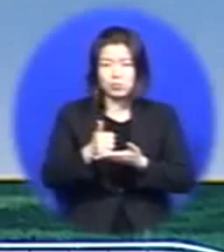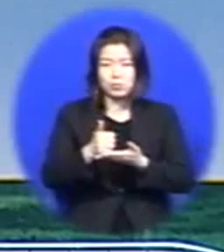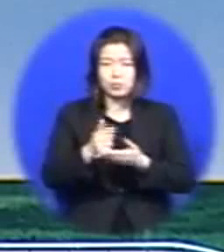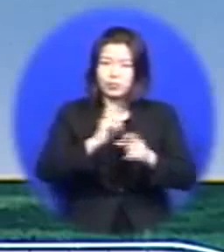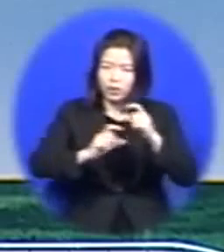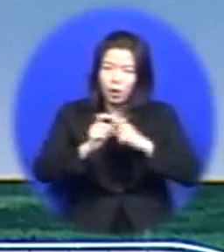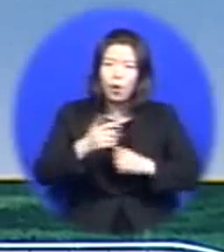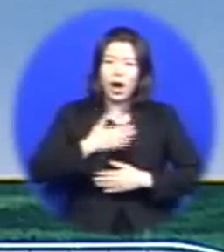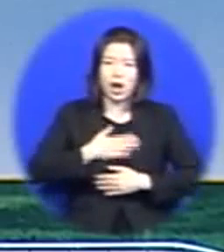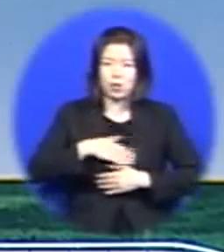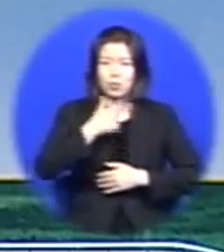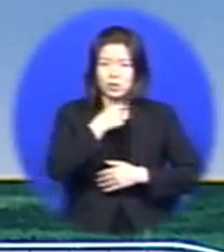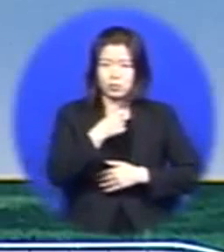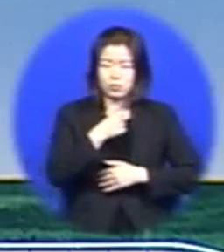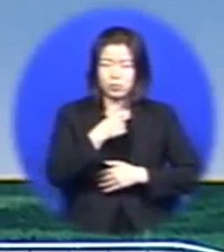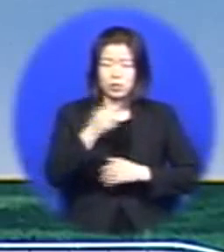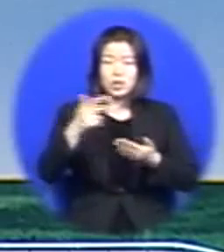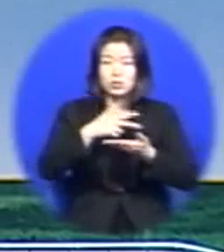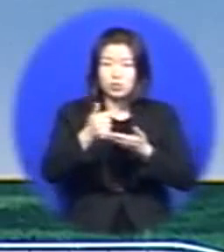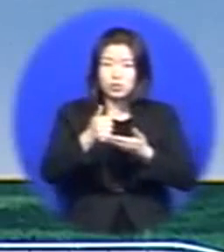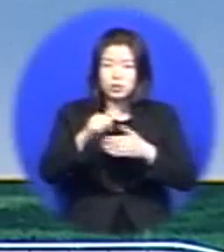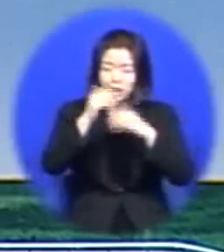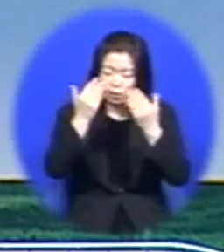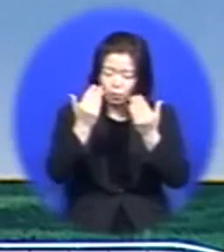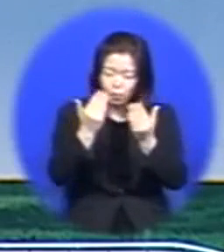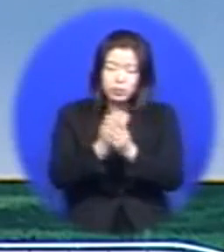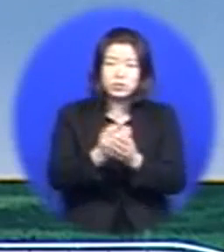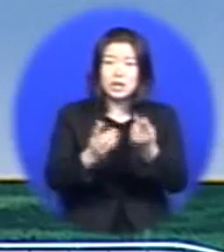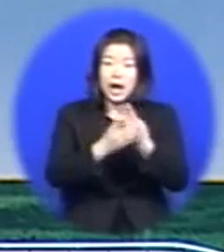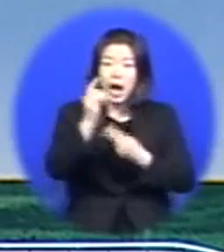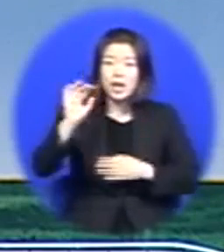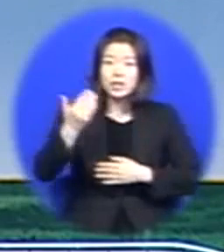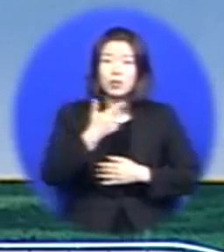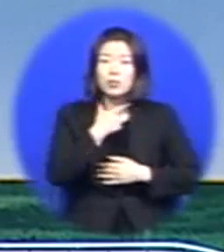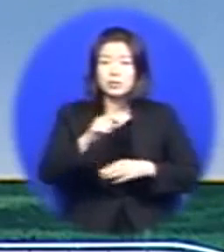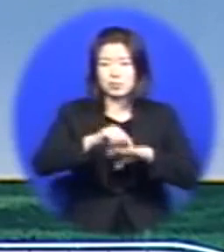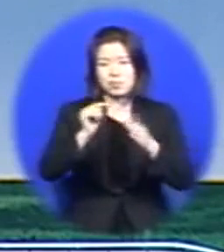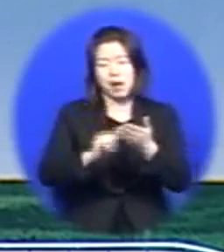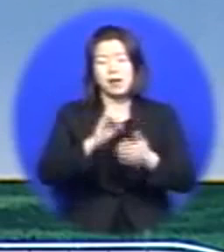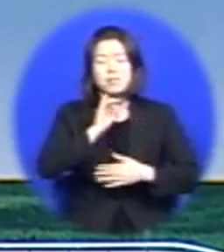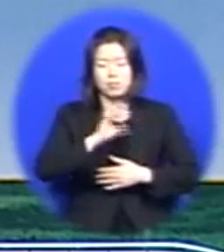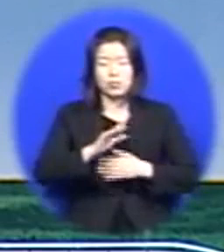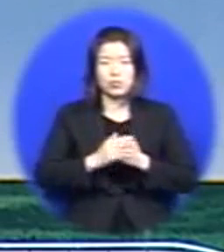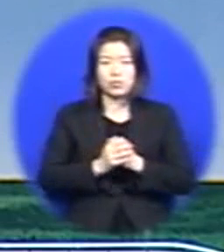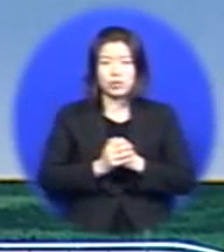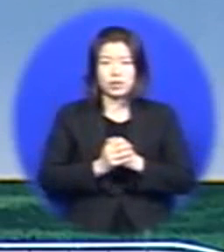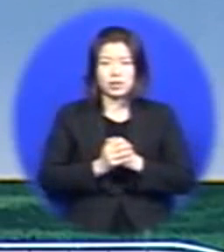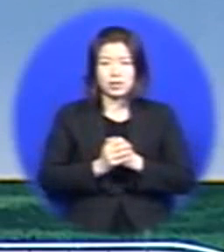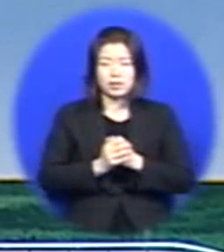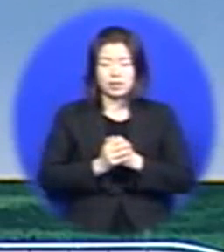알고 싶어, 주님과 온전히 하나 되고 싶은 마음 하나밖에 없어요.